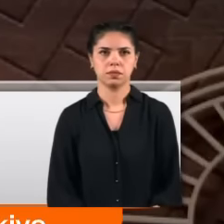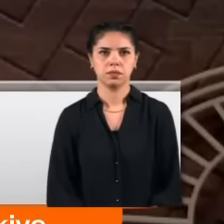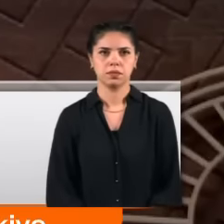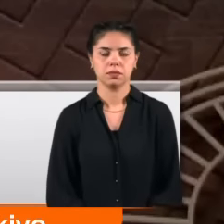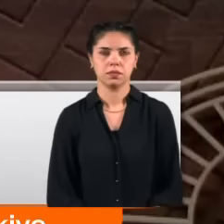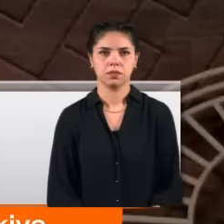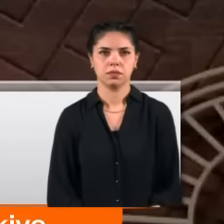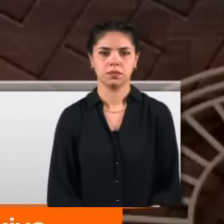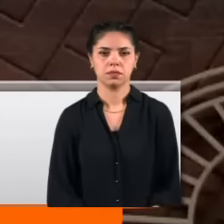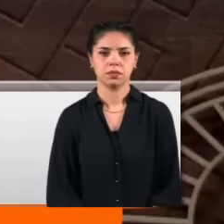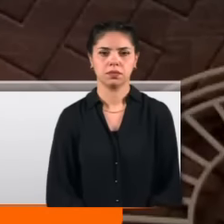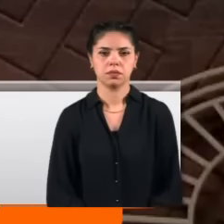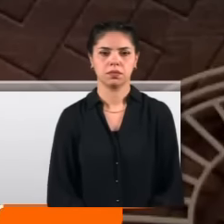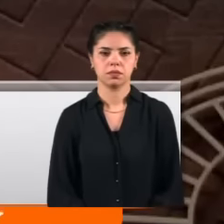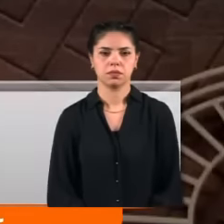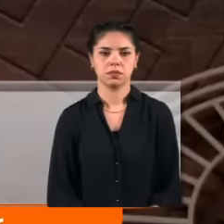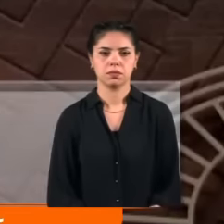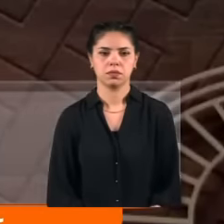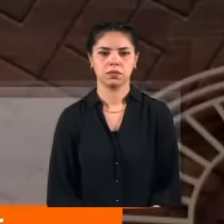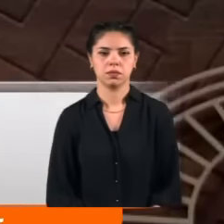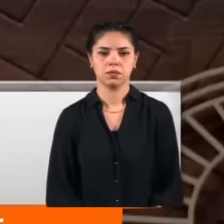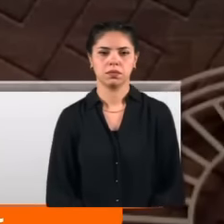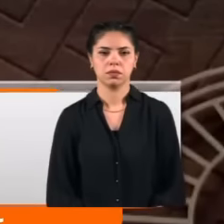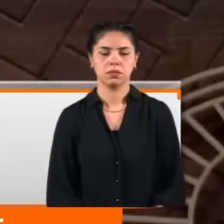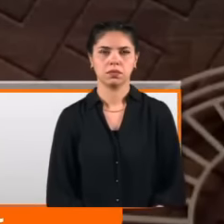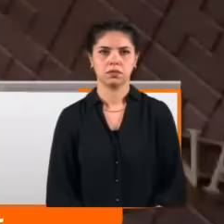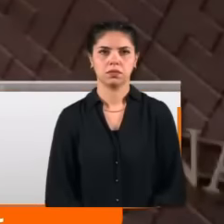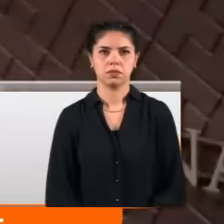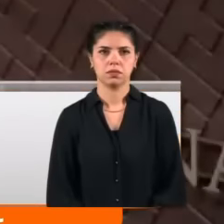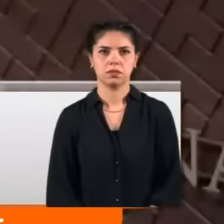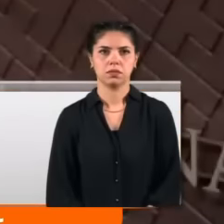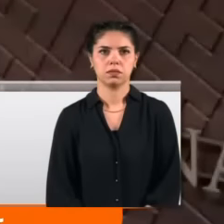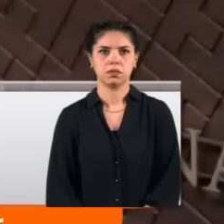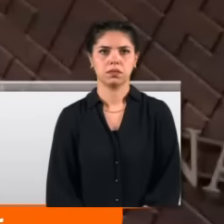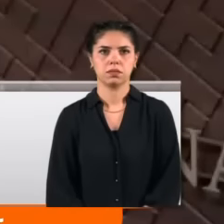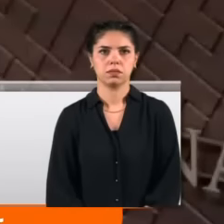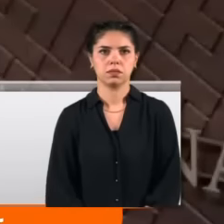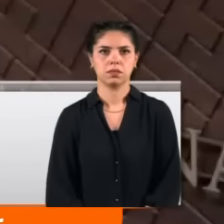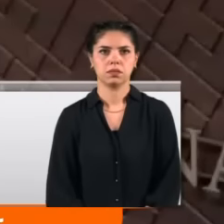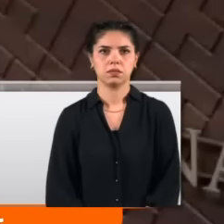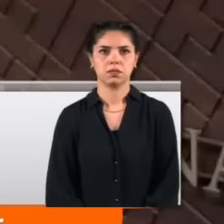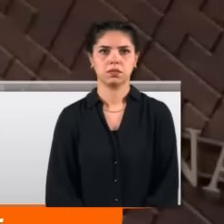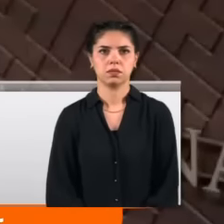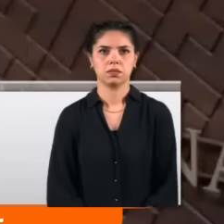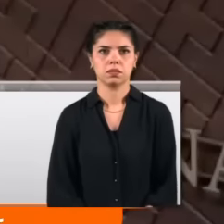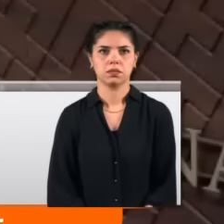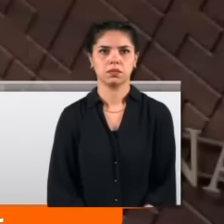topraklarındaki varlığını hukuki olarak tanımama, yardım veya destek sağlamamakla yükümlüdür.